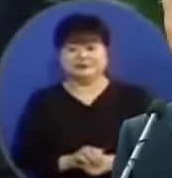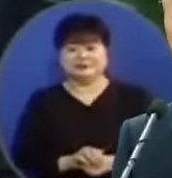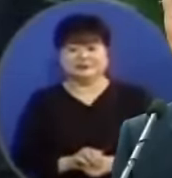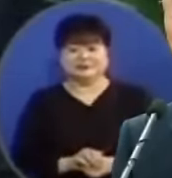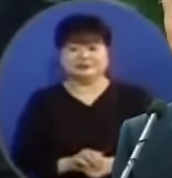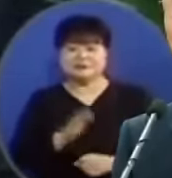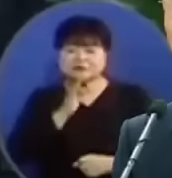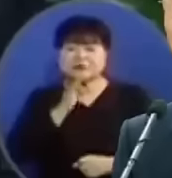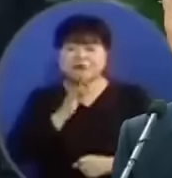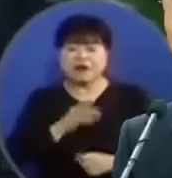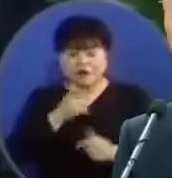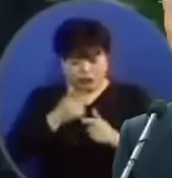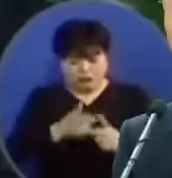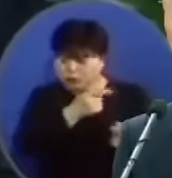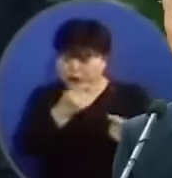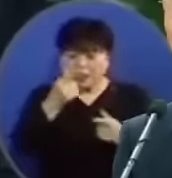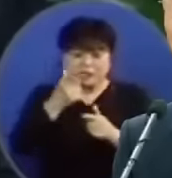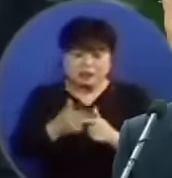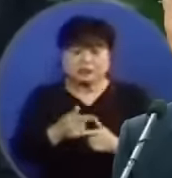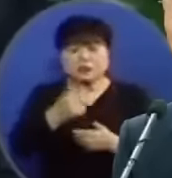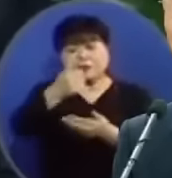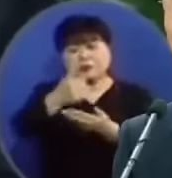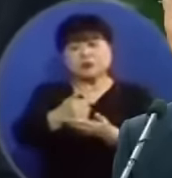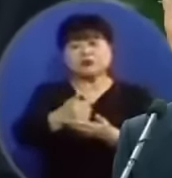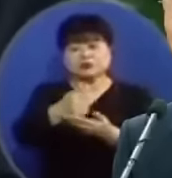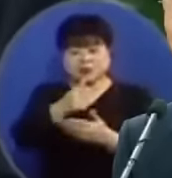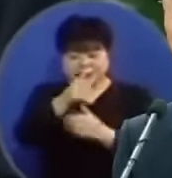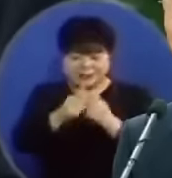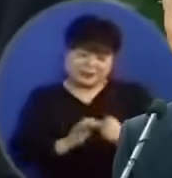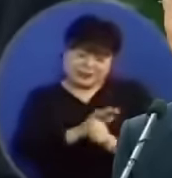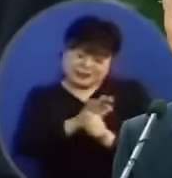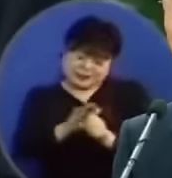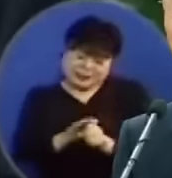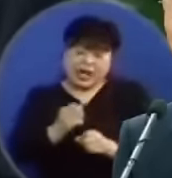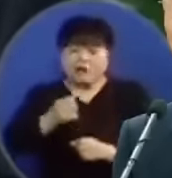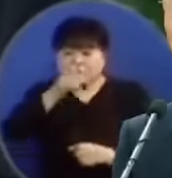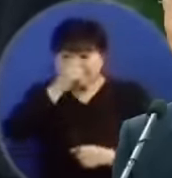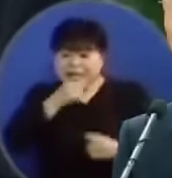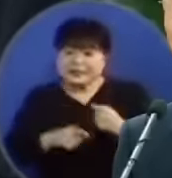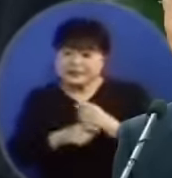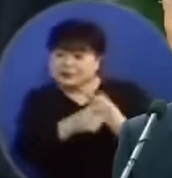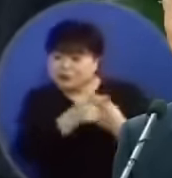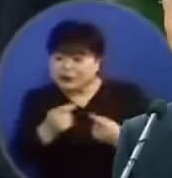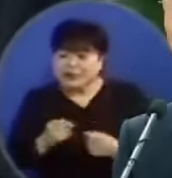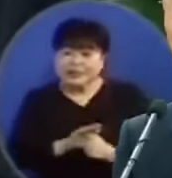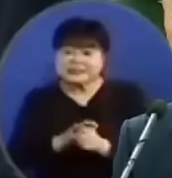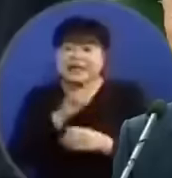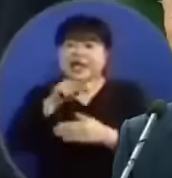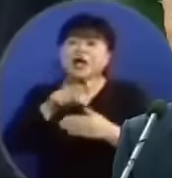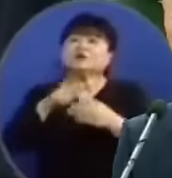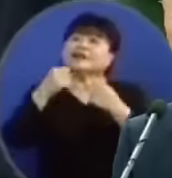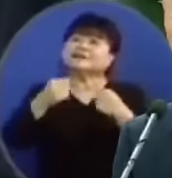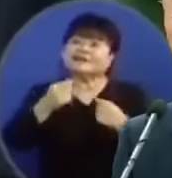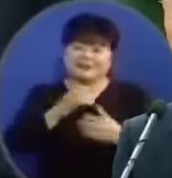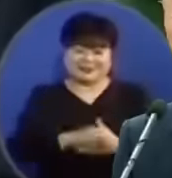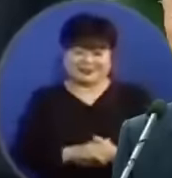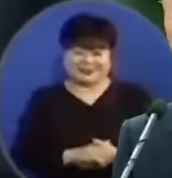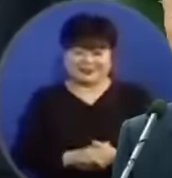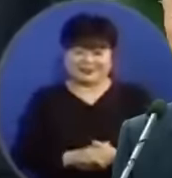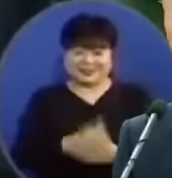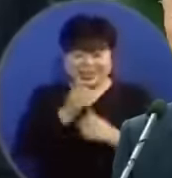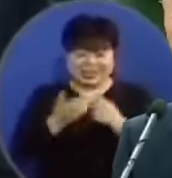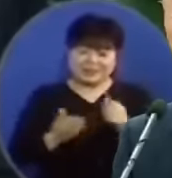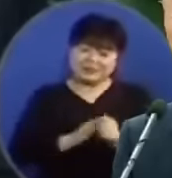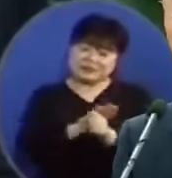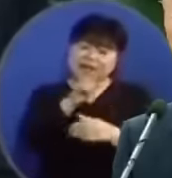결정판이 예수님이신 것입니다. 예수님을 모시고 있다는 것은 하나님의 사랑을 받고 있다는 것입니다. 사랑 가운데 있습니다.